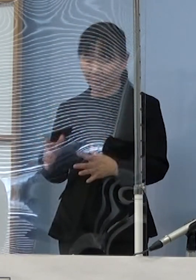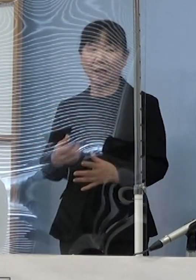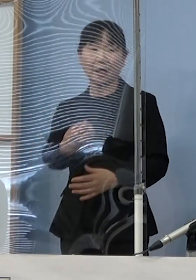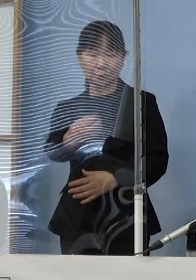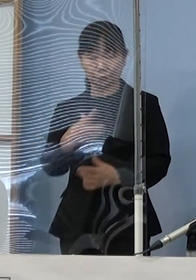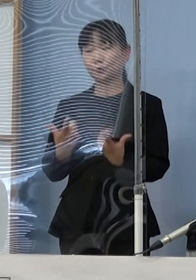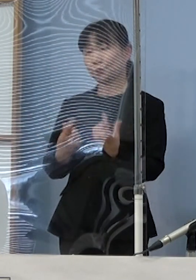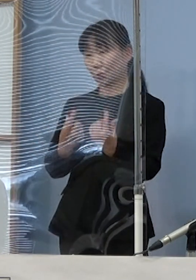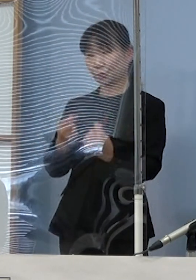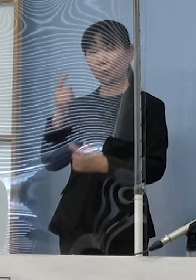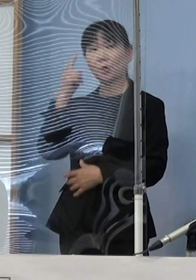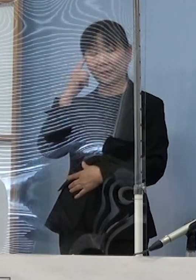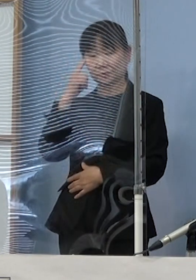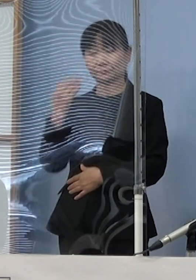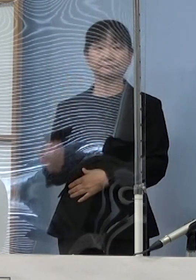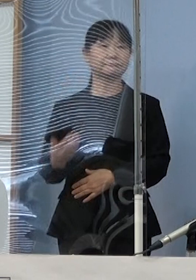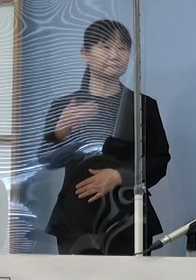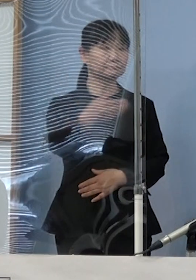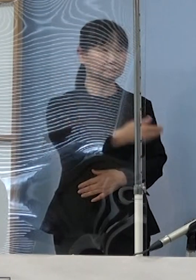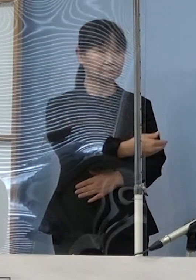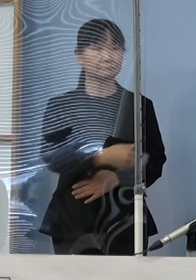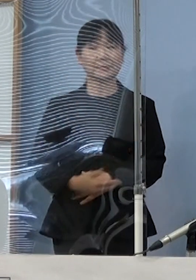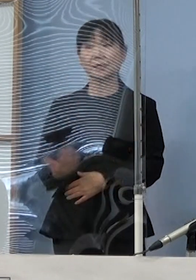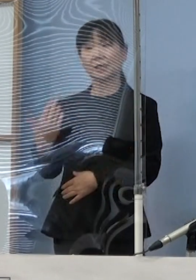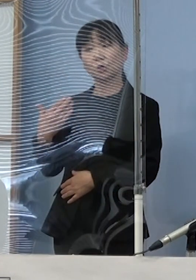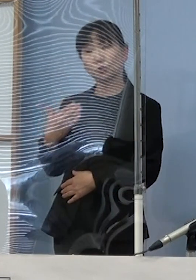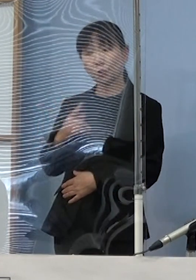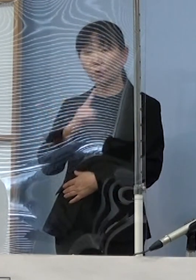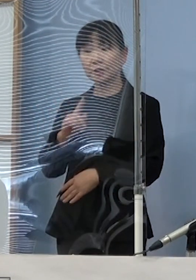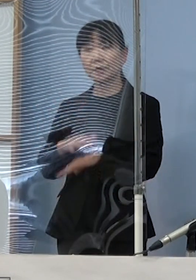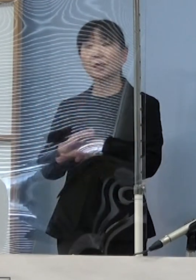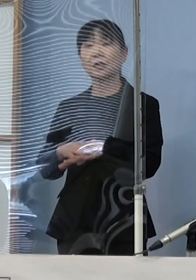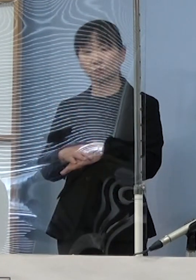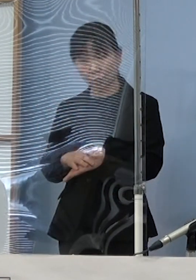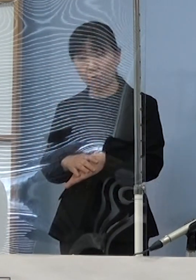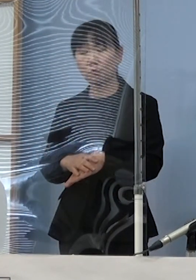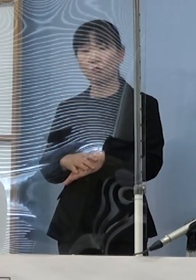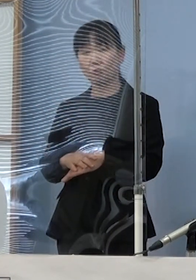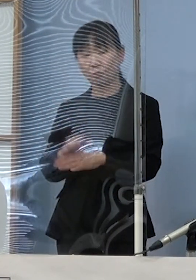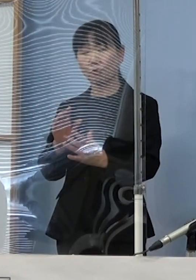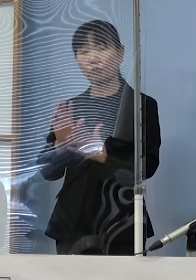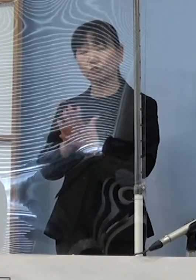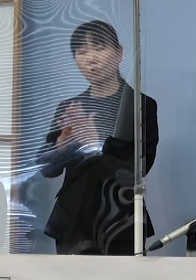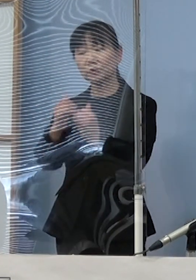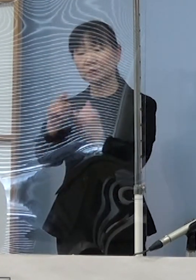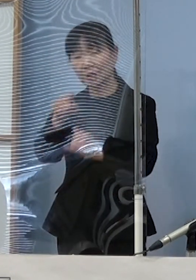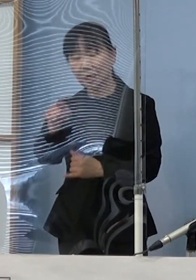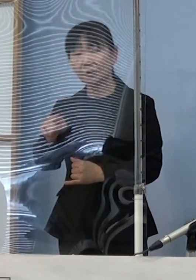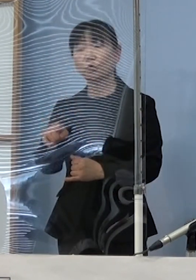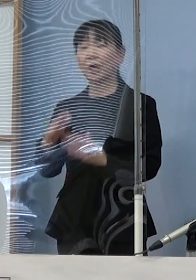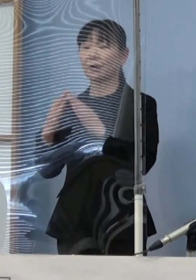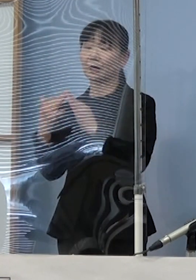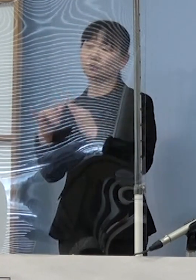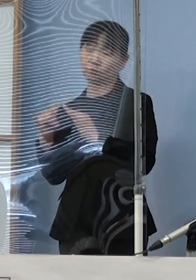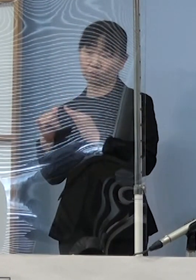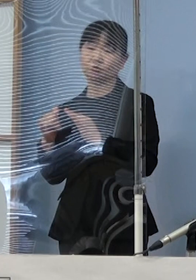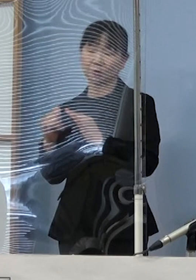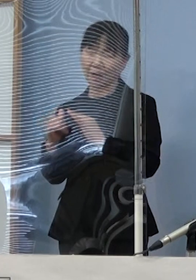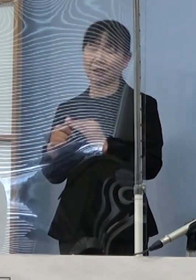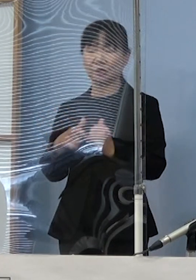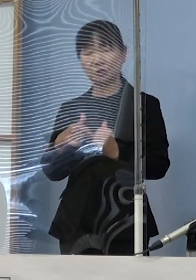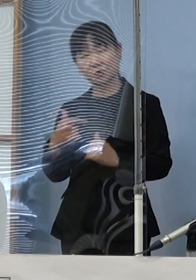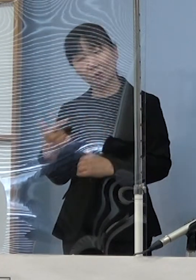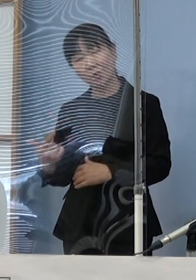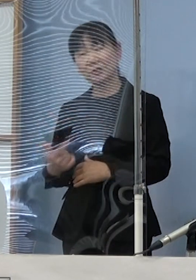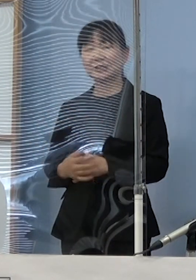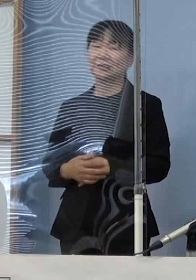思います。 先ほどのようなおっしゃり方ですと、当事者の方でいらっしゃいますとか、ご家族の方とか